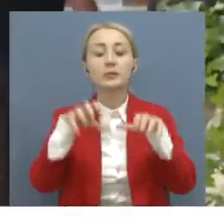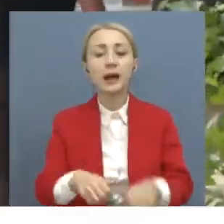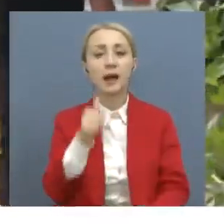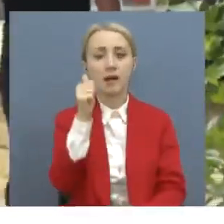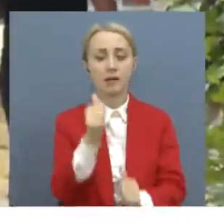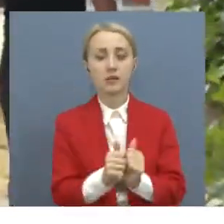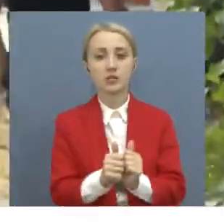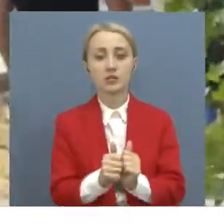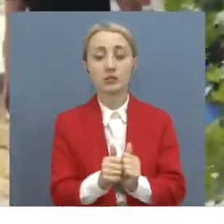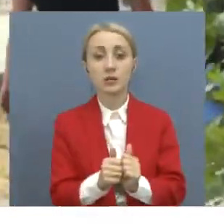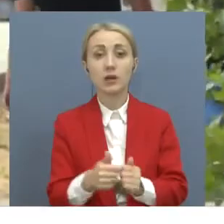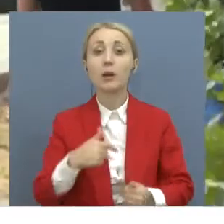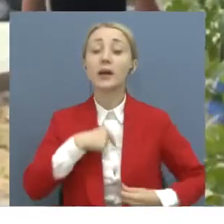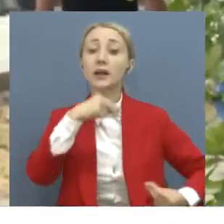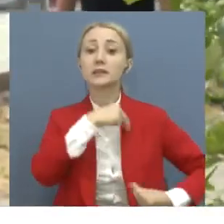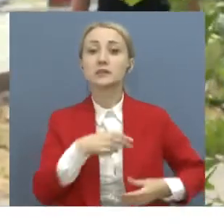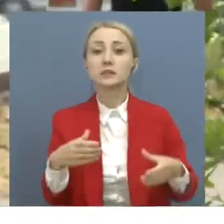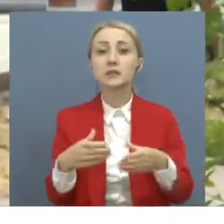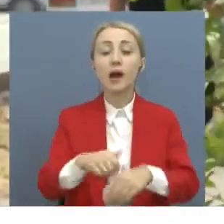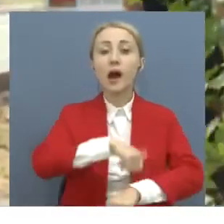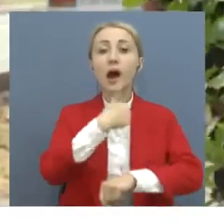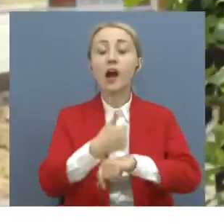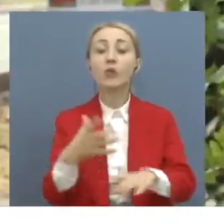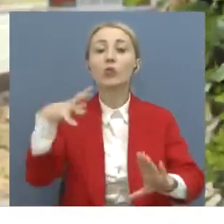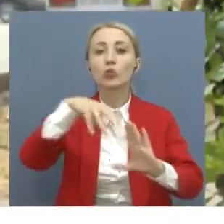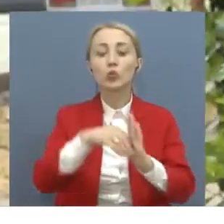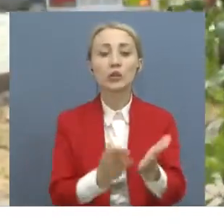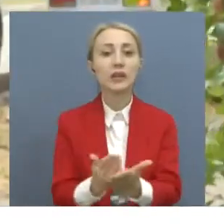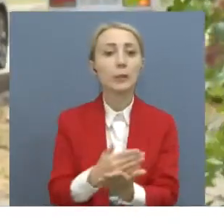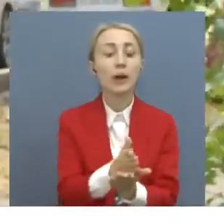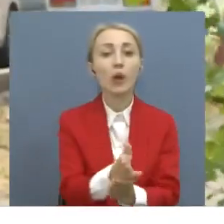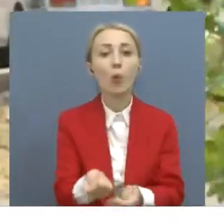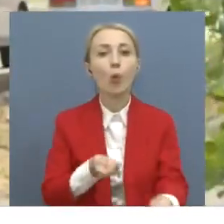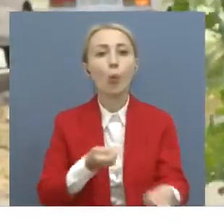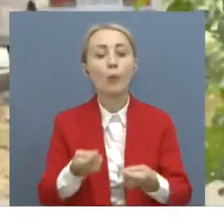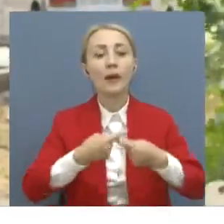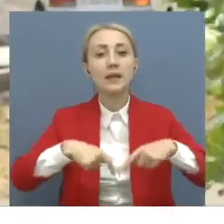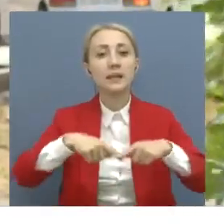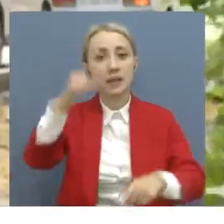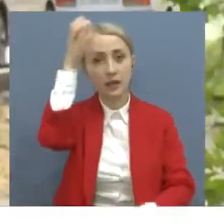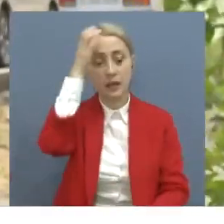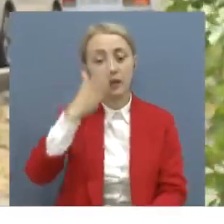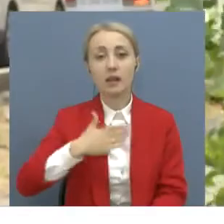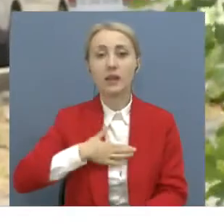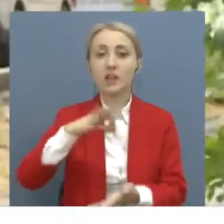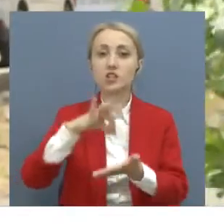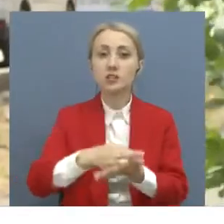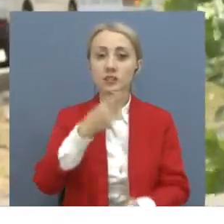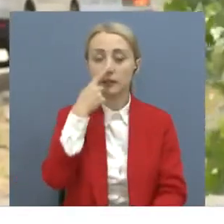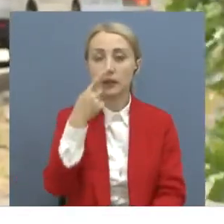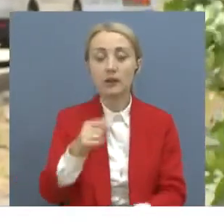көтеру, әкенің мысалы тәрбие жөнінде балаларға көбірек уақыт бөліп,